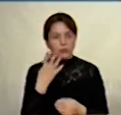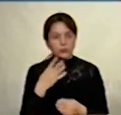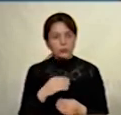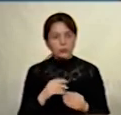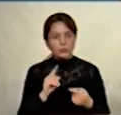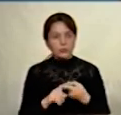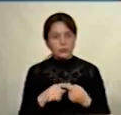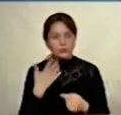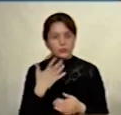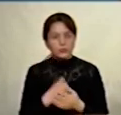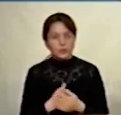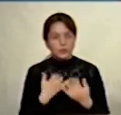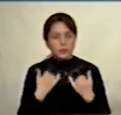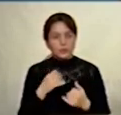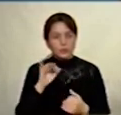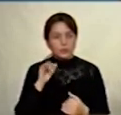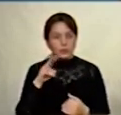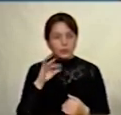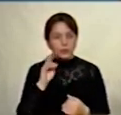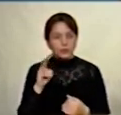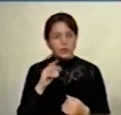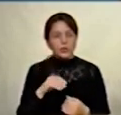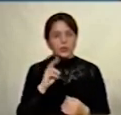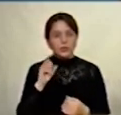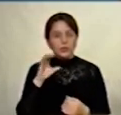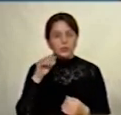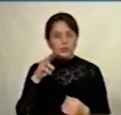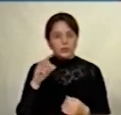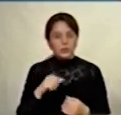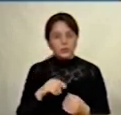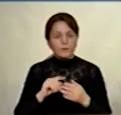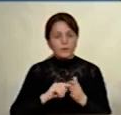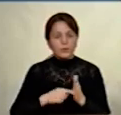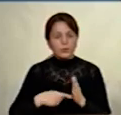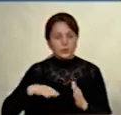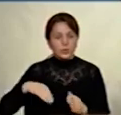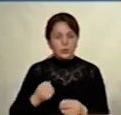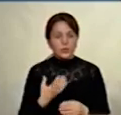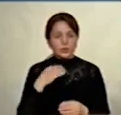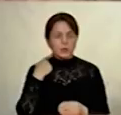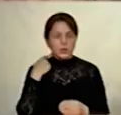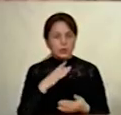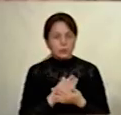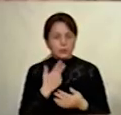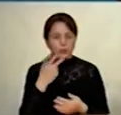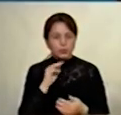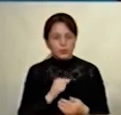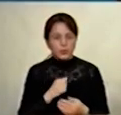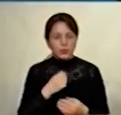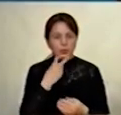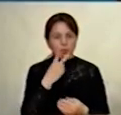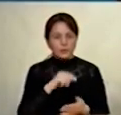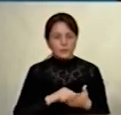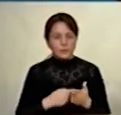5. Endi esa 10 lik asrda virguldan keyin nechta raqam turibdi? 3 ta raqam turibdi. Demak 1 2 3.